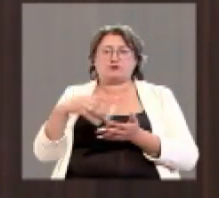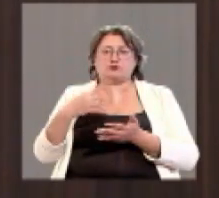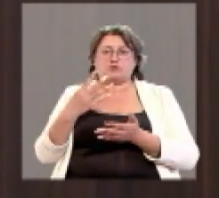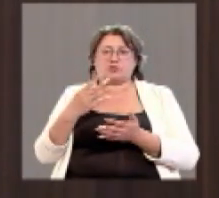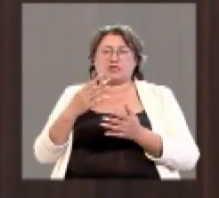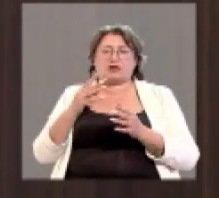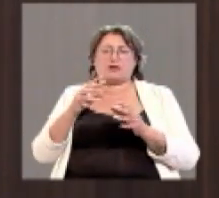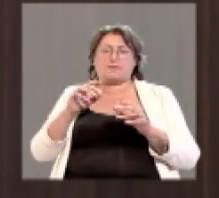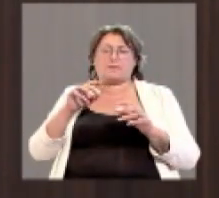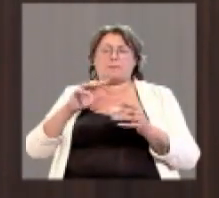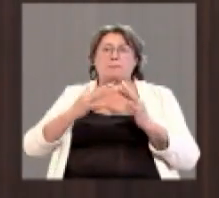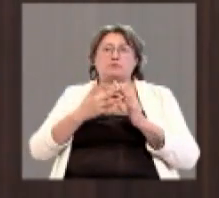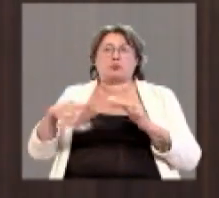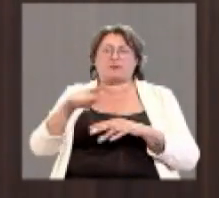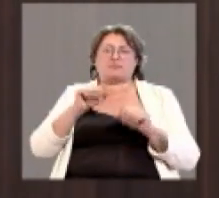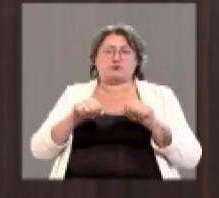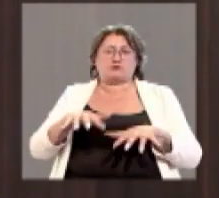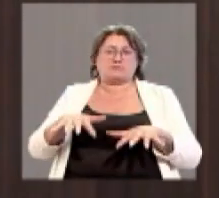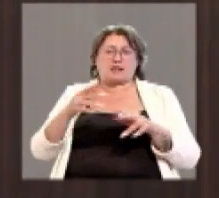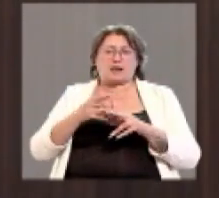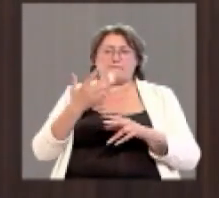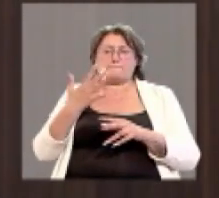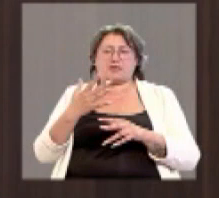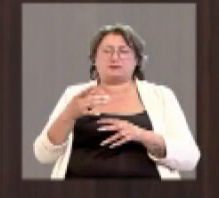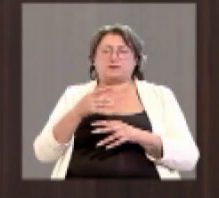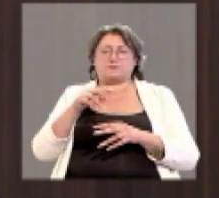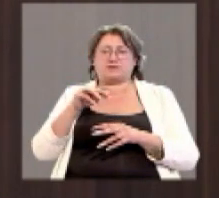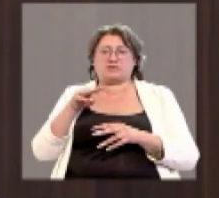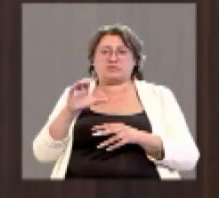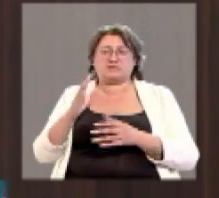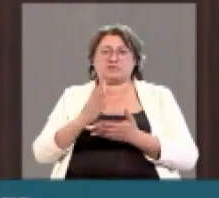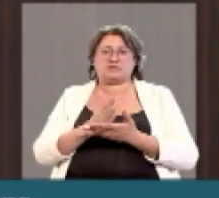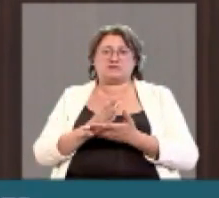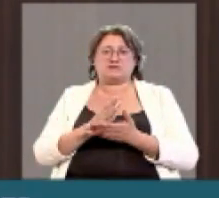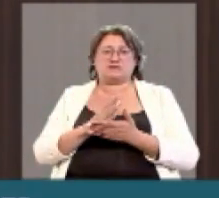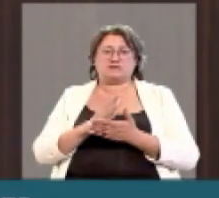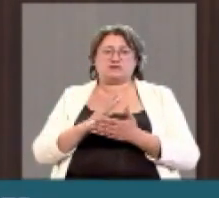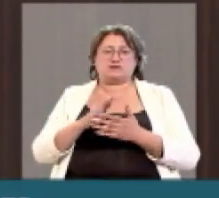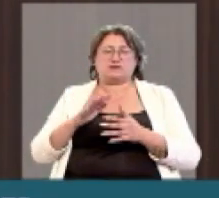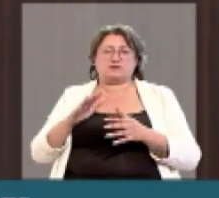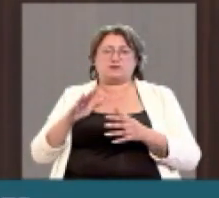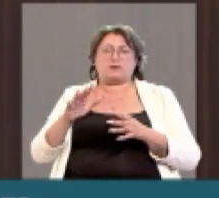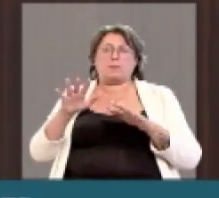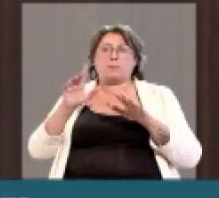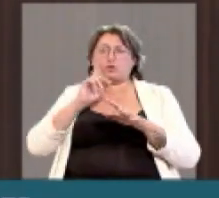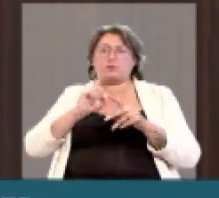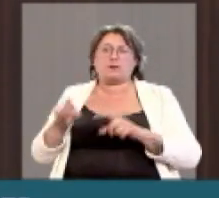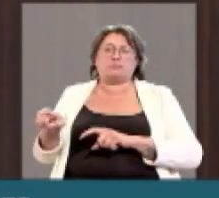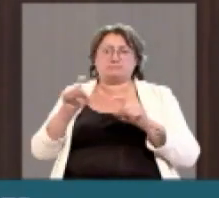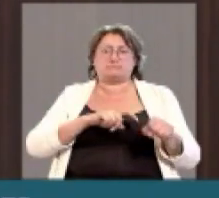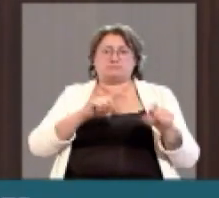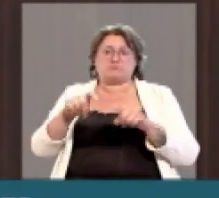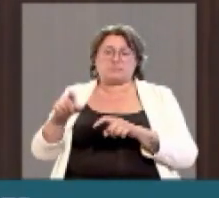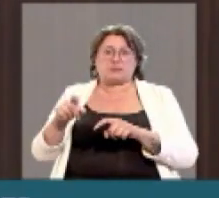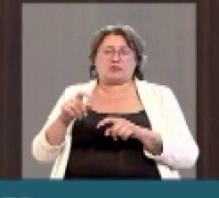оның 31-і 44 елді мекенге қауіп төндіреді. Ал тек 5 республикалық гидротехникалық құрылыста халықты хабардар етудің жергілікті жүйесі